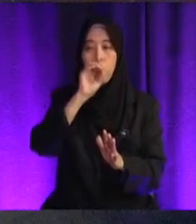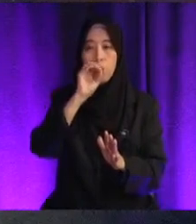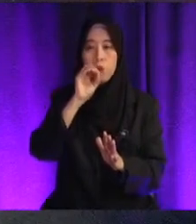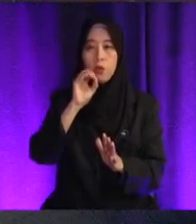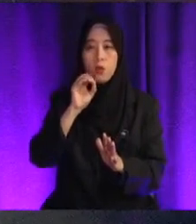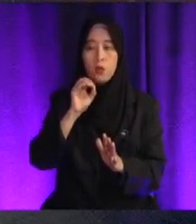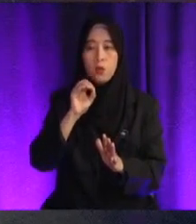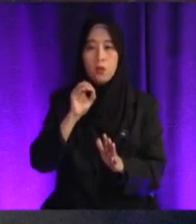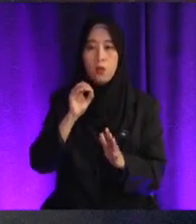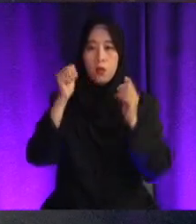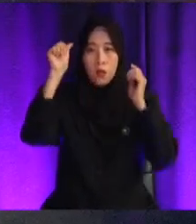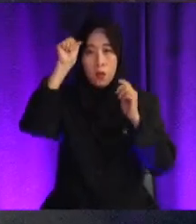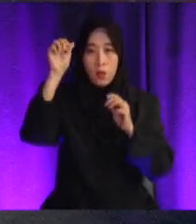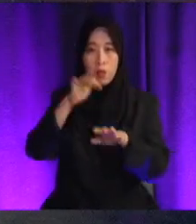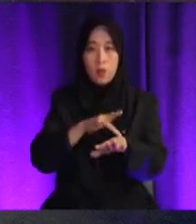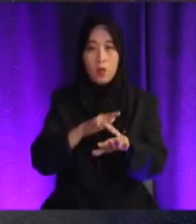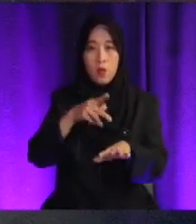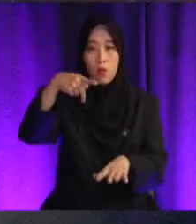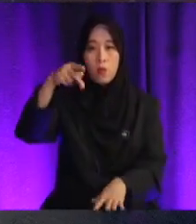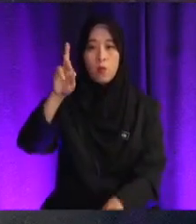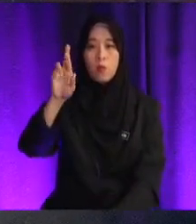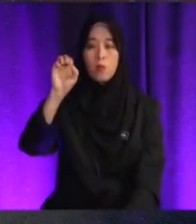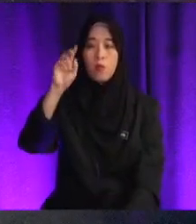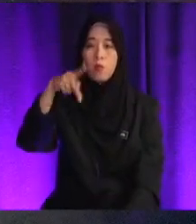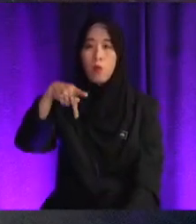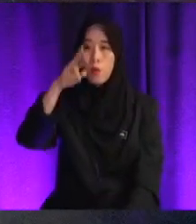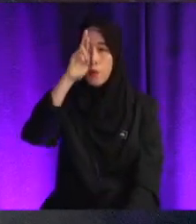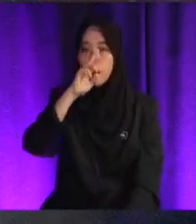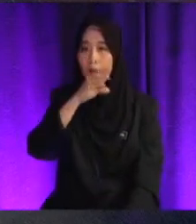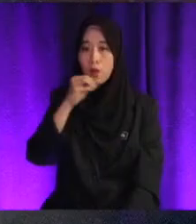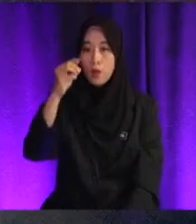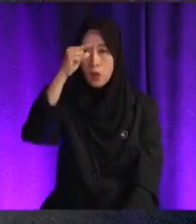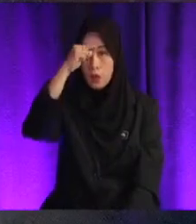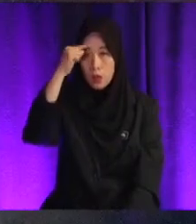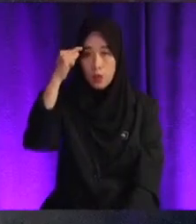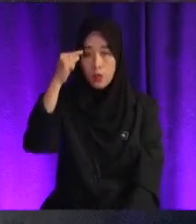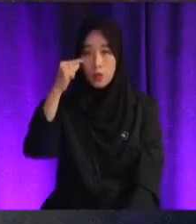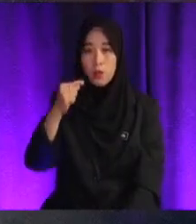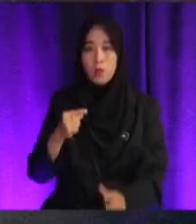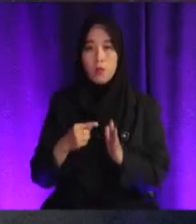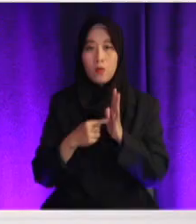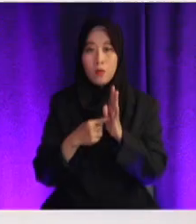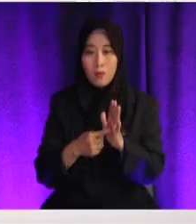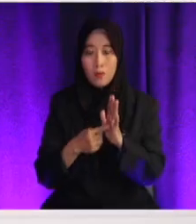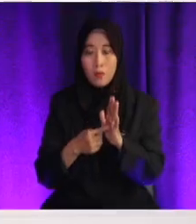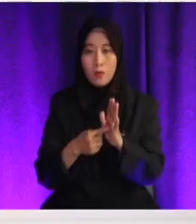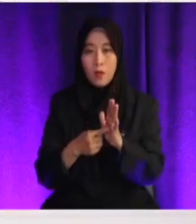saya akan sentuhkan prop merah dan juga prop hitam. 1, 2, 3. Nah. Okey.